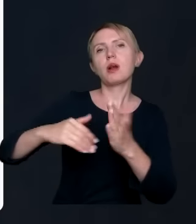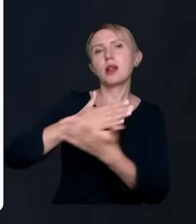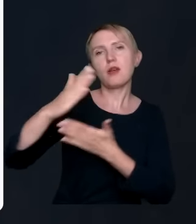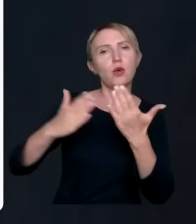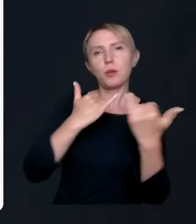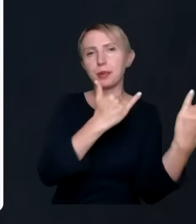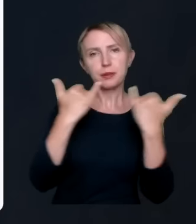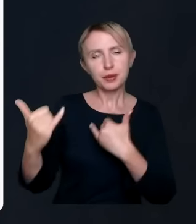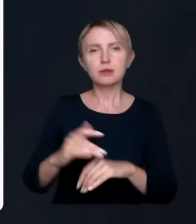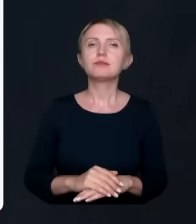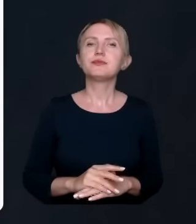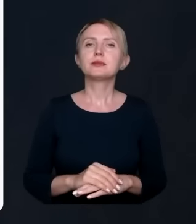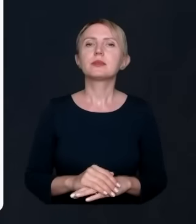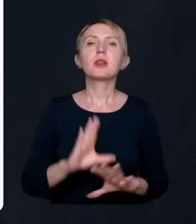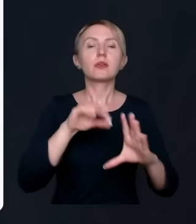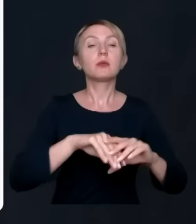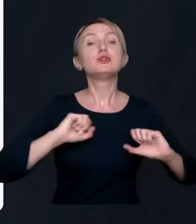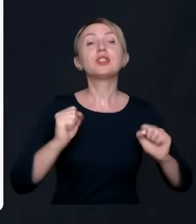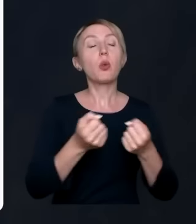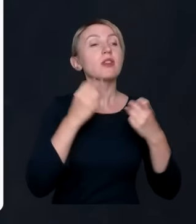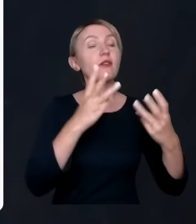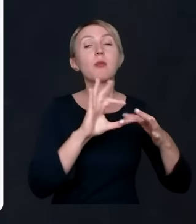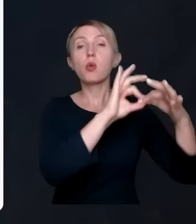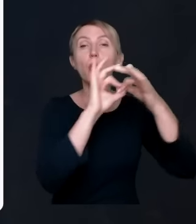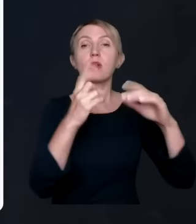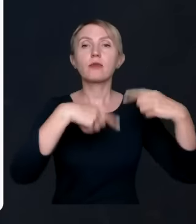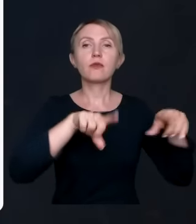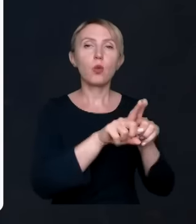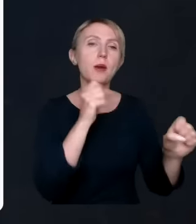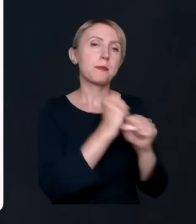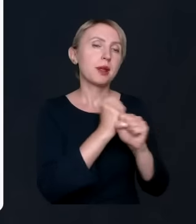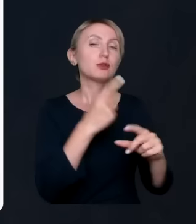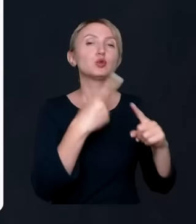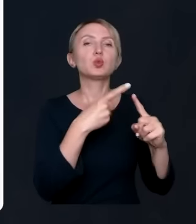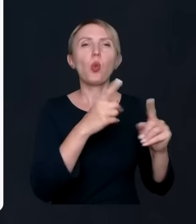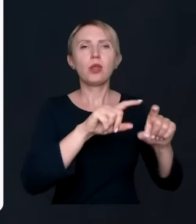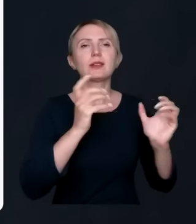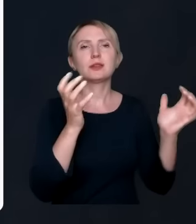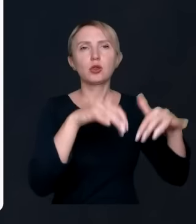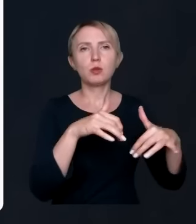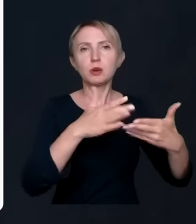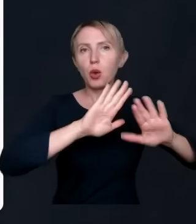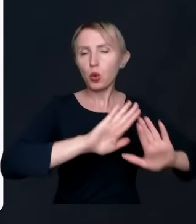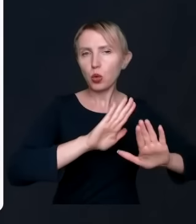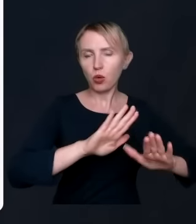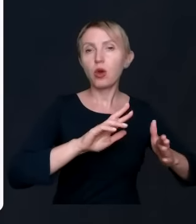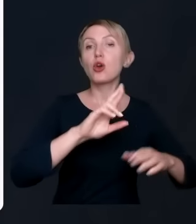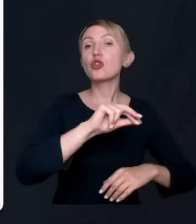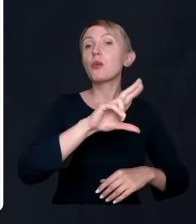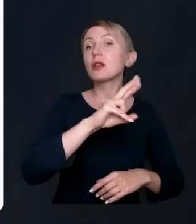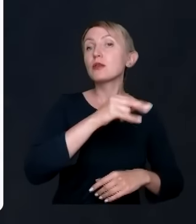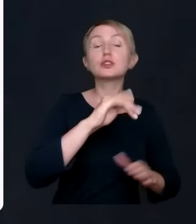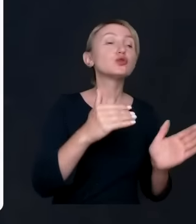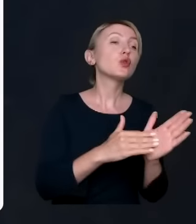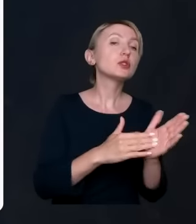krajowego. Obejmuje działania istotnie powiązane z wykonywaniem mandatu członka zgromadzenia. Aby chronił Romanowskiego, konieczny